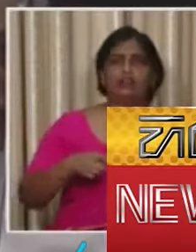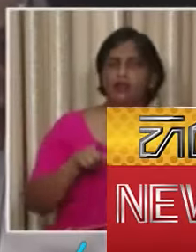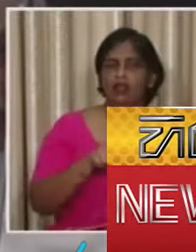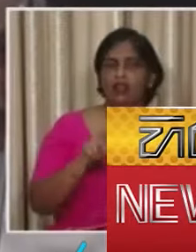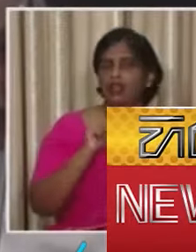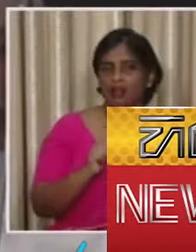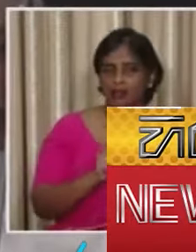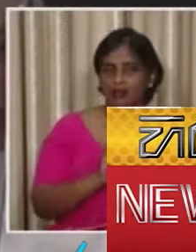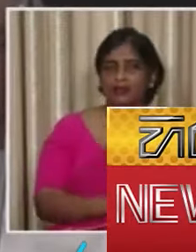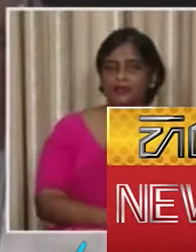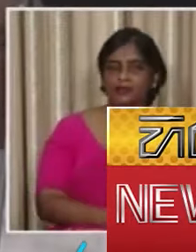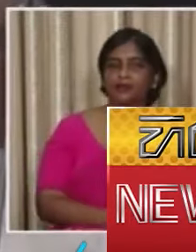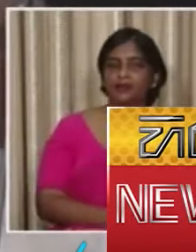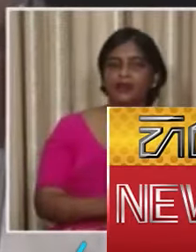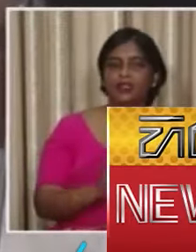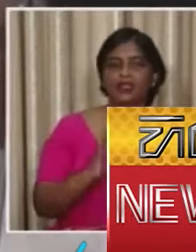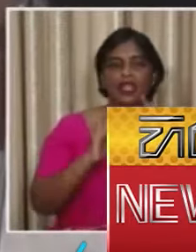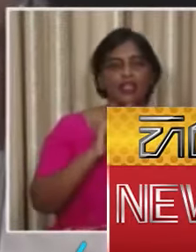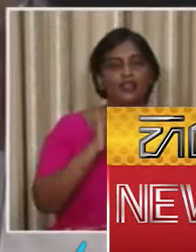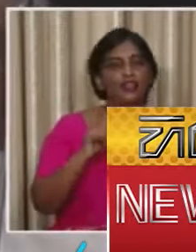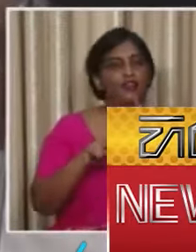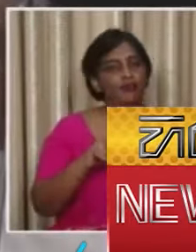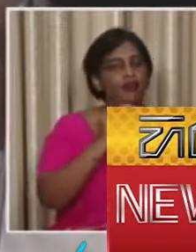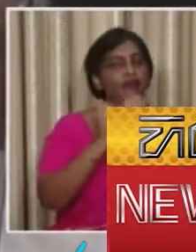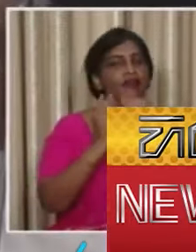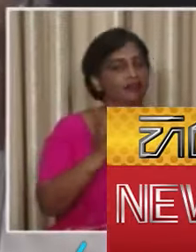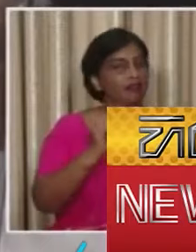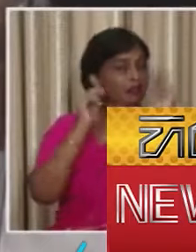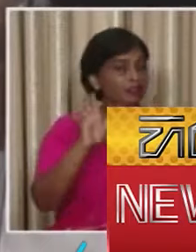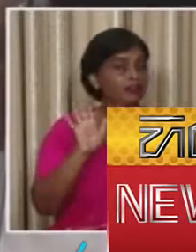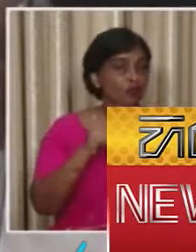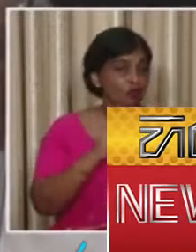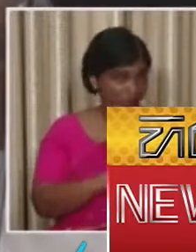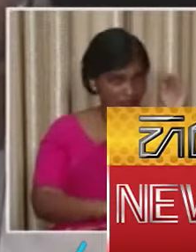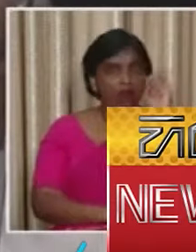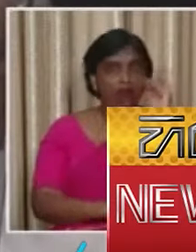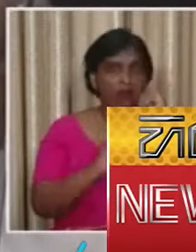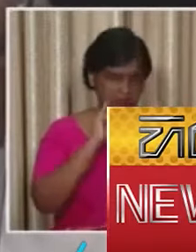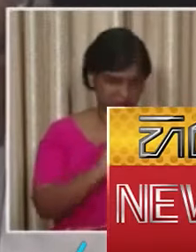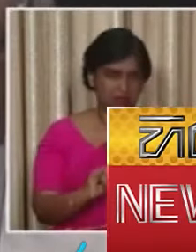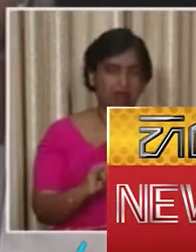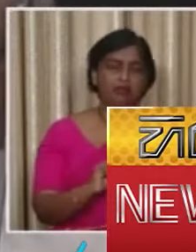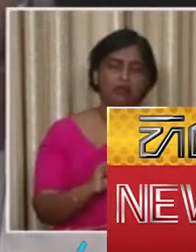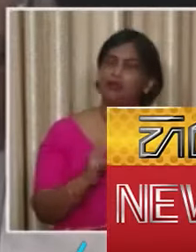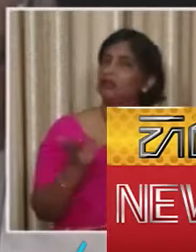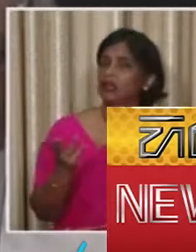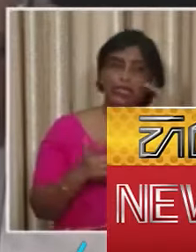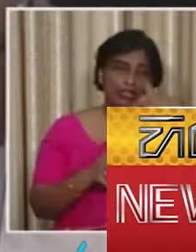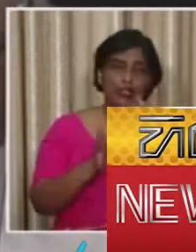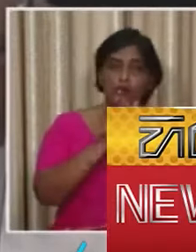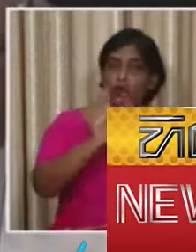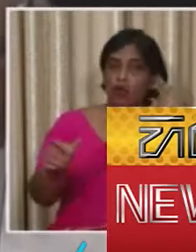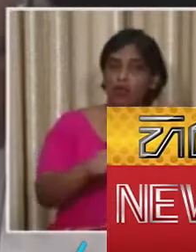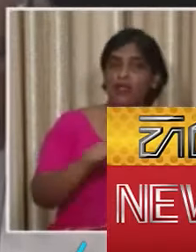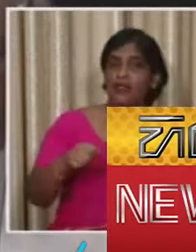ඇයි ඒ? අහි මේ වැඩපිළිවෙල සාර්ථක වීම සුභාරංචියක්ද අසුභාරංචියක්ද? තෙල් පෝලිමේ,